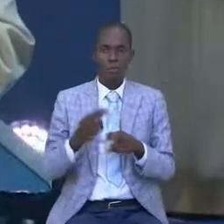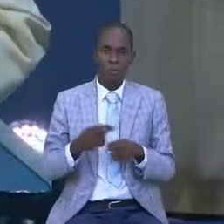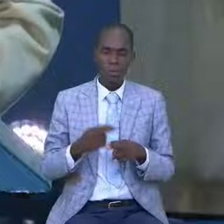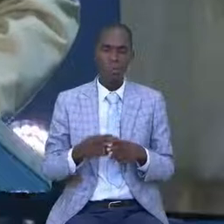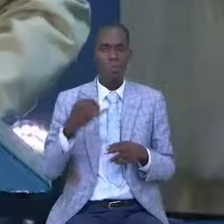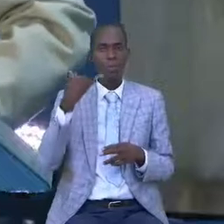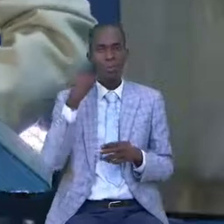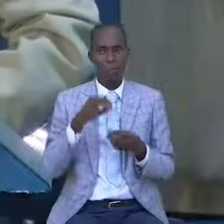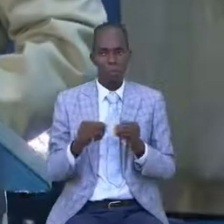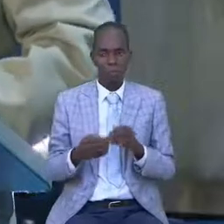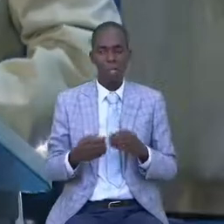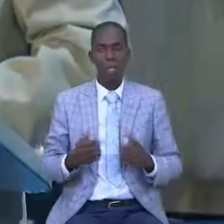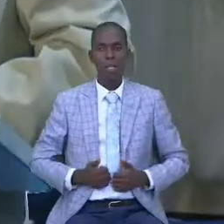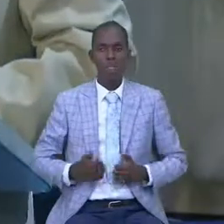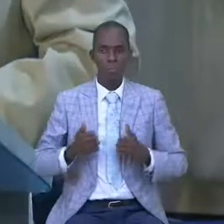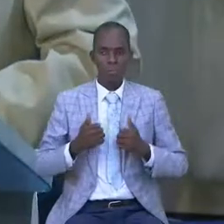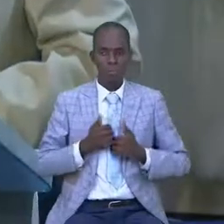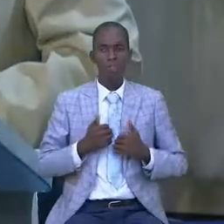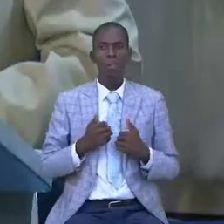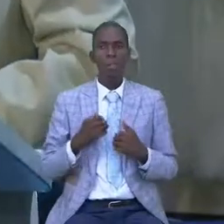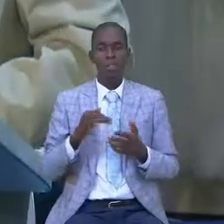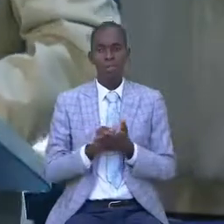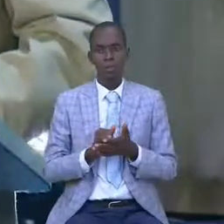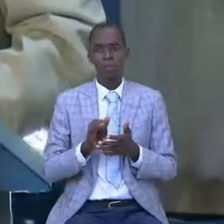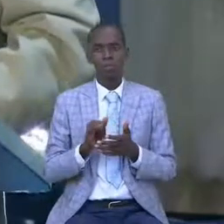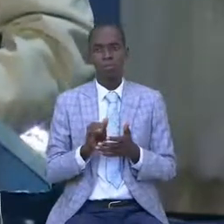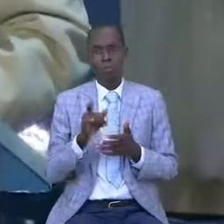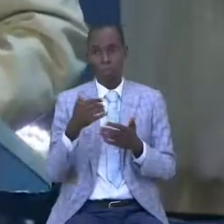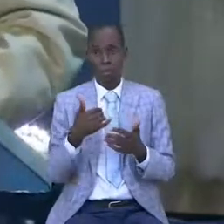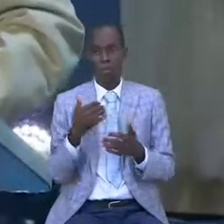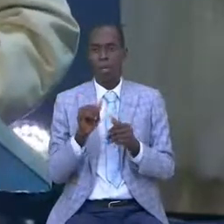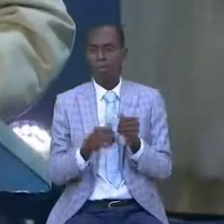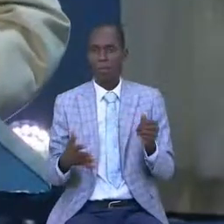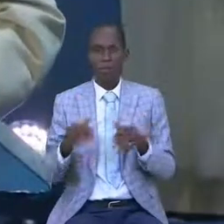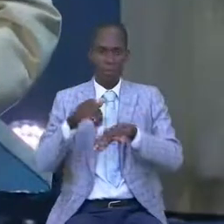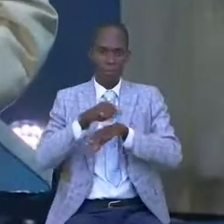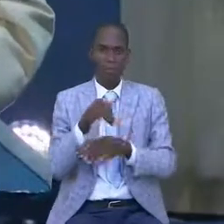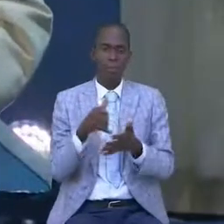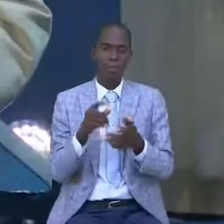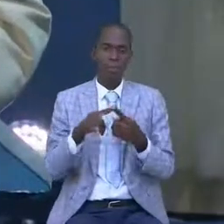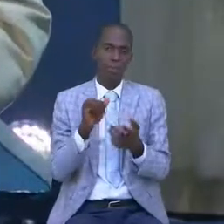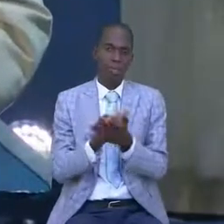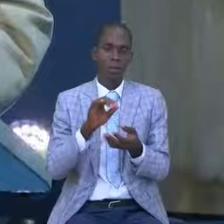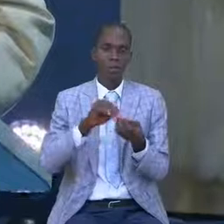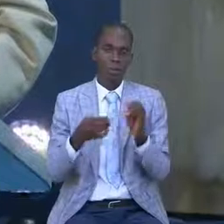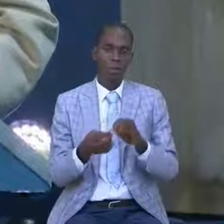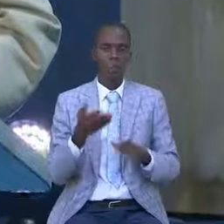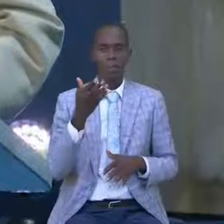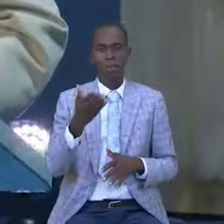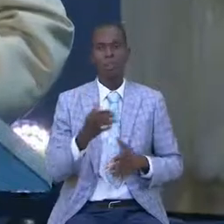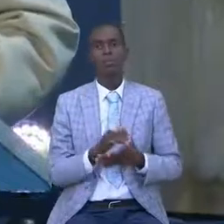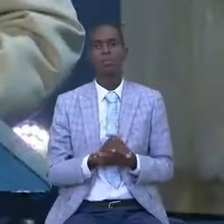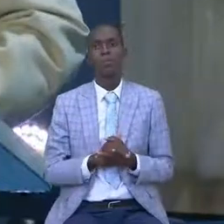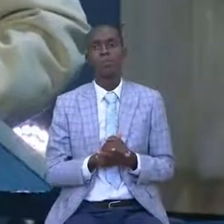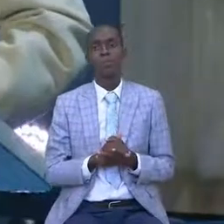Envoyez toutes vos coordonnées à ce numéro. Vous êtes heureux de faire